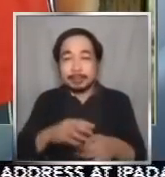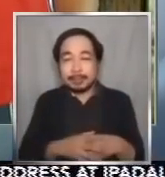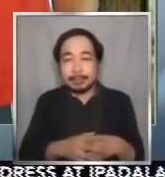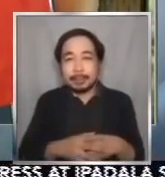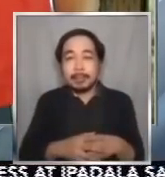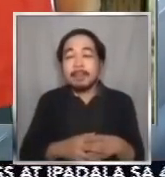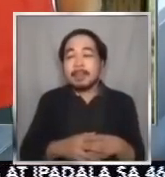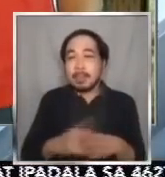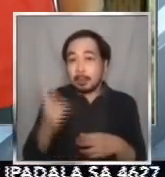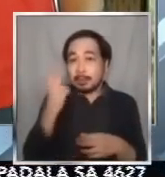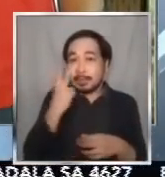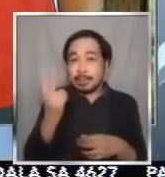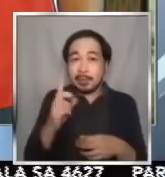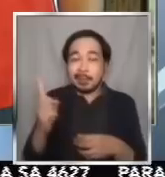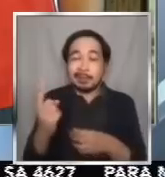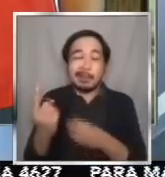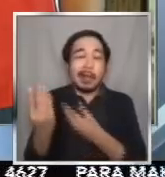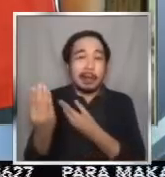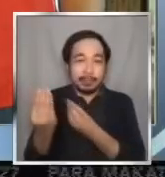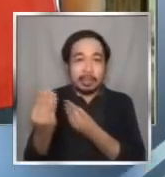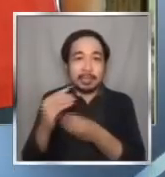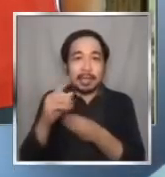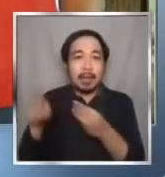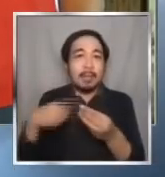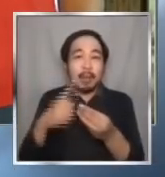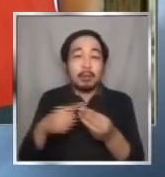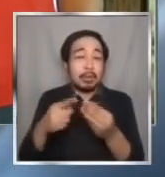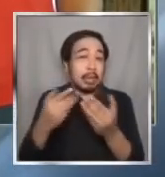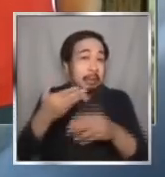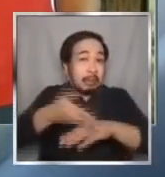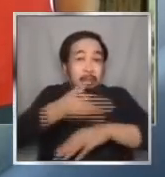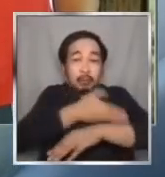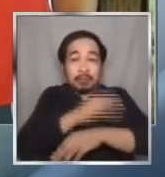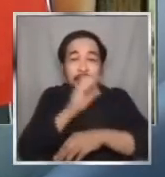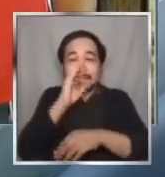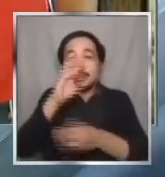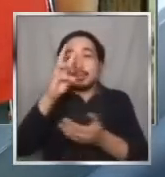pagbabago sa pagtugon sa COVID-19 dyan sa Cebu kung meron man. Maraming salamat, Ian Cruz.